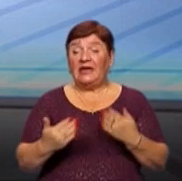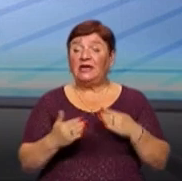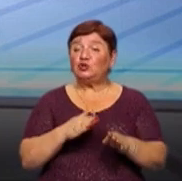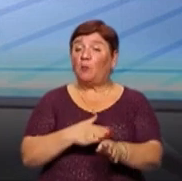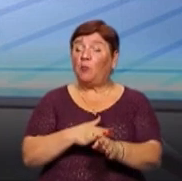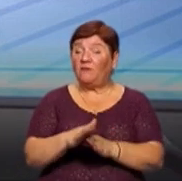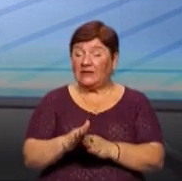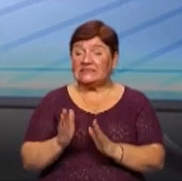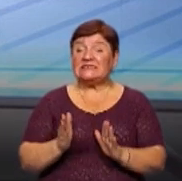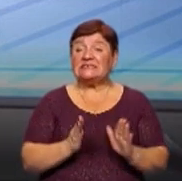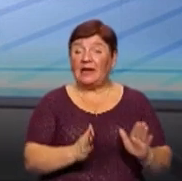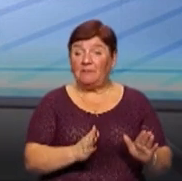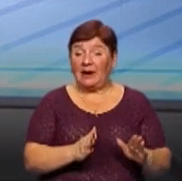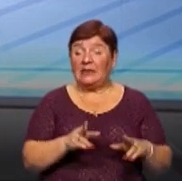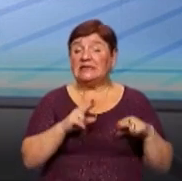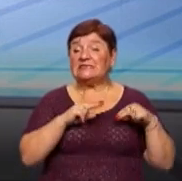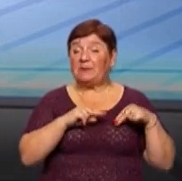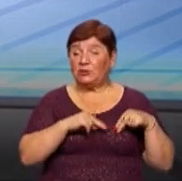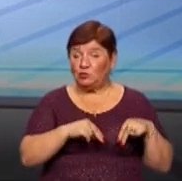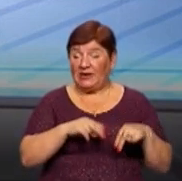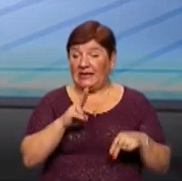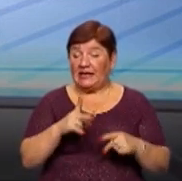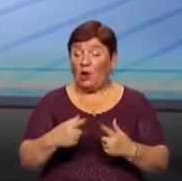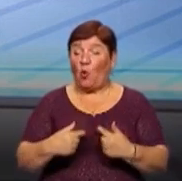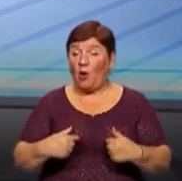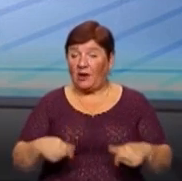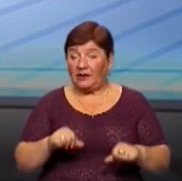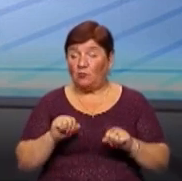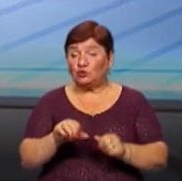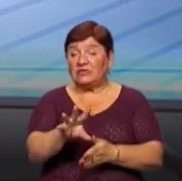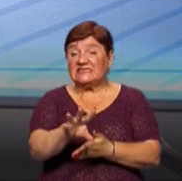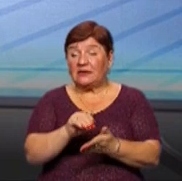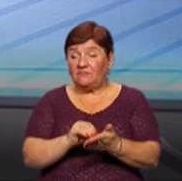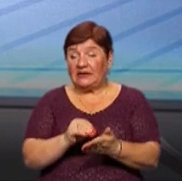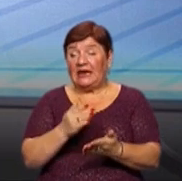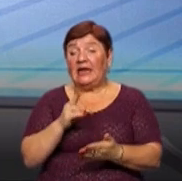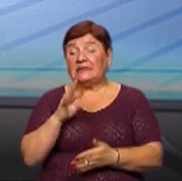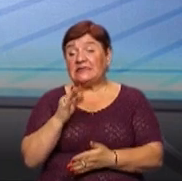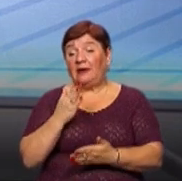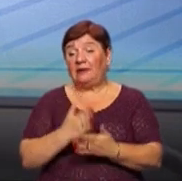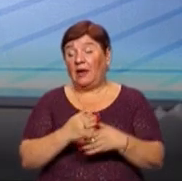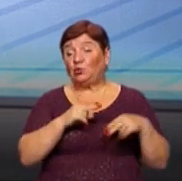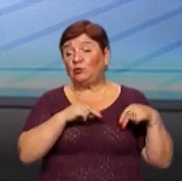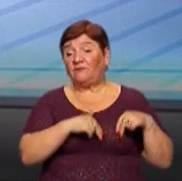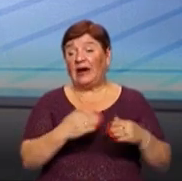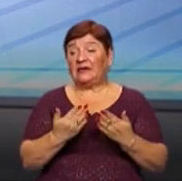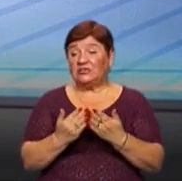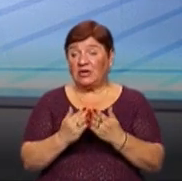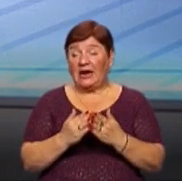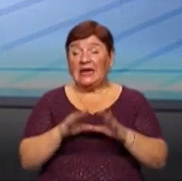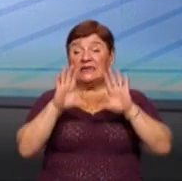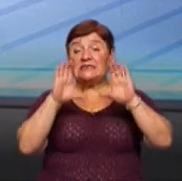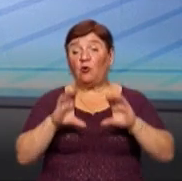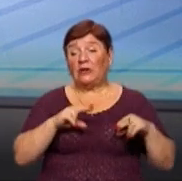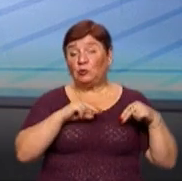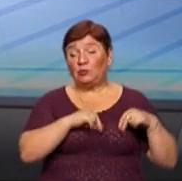повній системі запрацюємо, скажімо, всі інші органи, які зможуть нам засканувати, а в першу чергу це є трудова книжка. На сьогоднішній день з прийняттям закону про